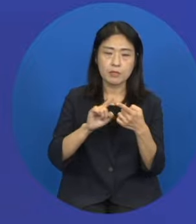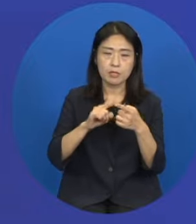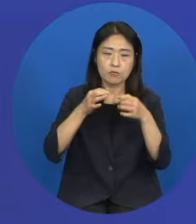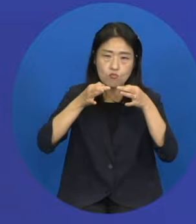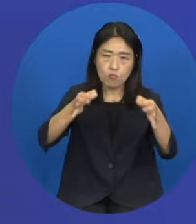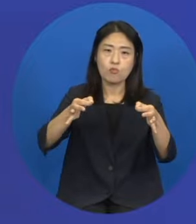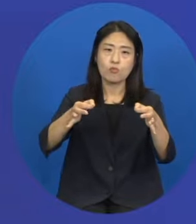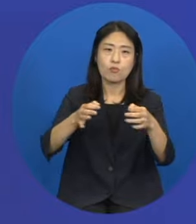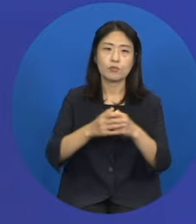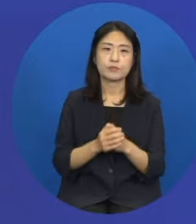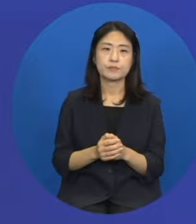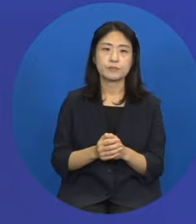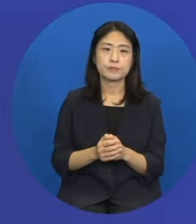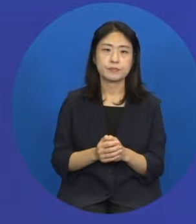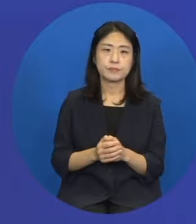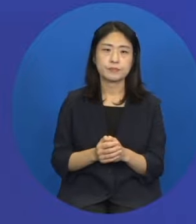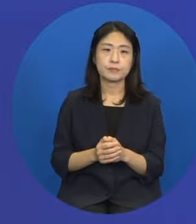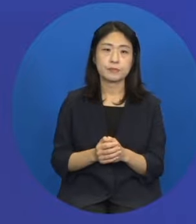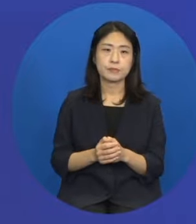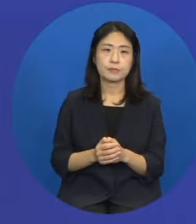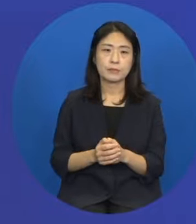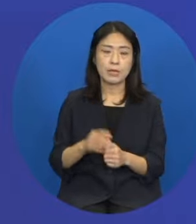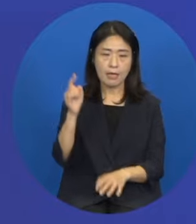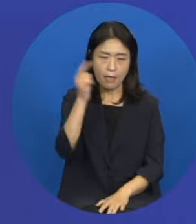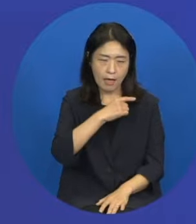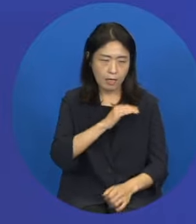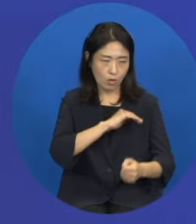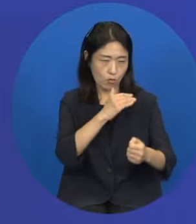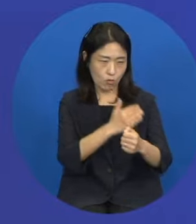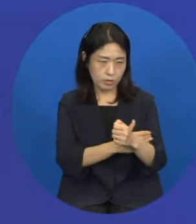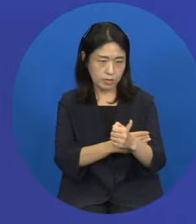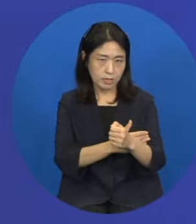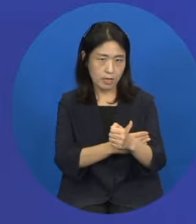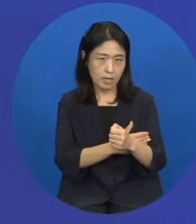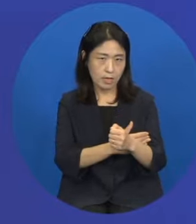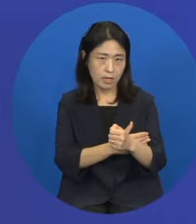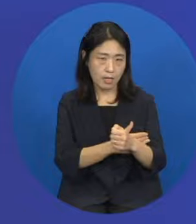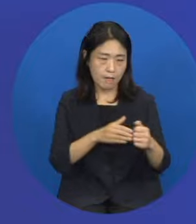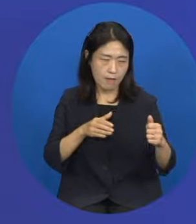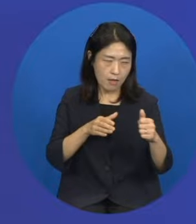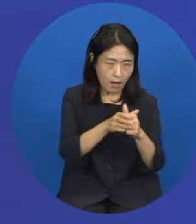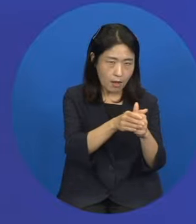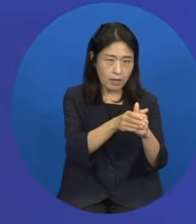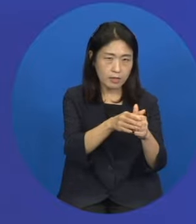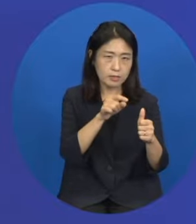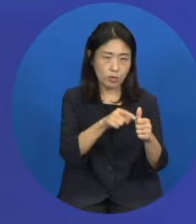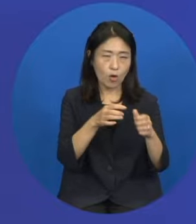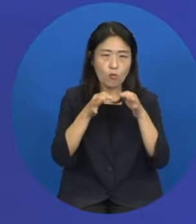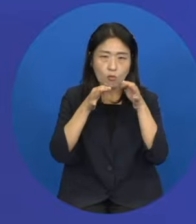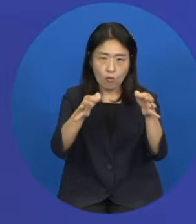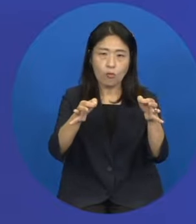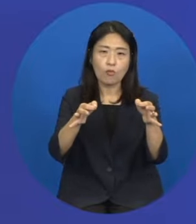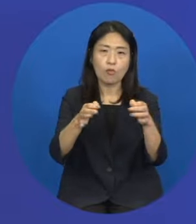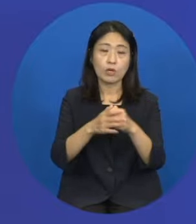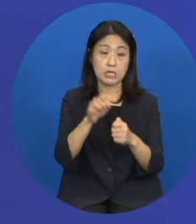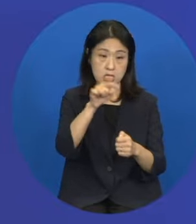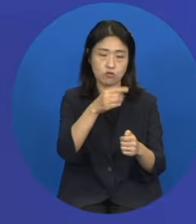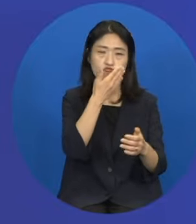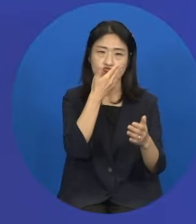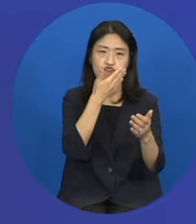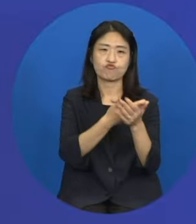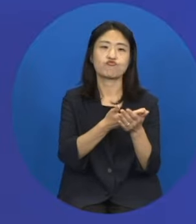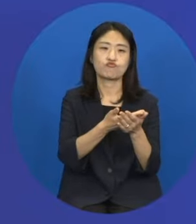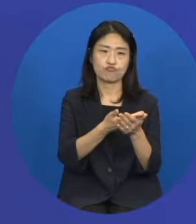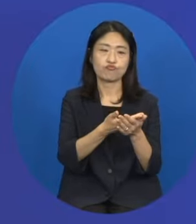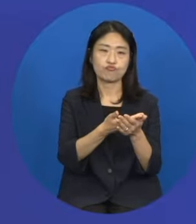그리고 악한 권세에 대항하여 저항하여 소리를 낸 것이죠. 이것이 굉장히 중요하다는 얘기예요. 하지만